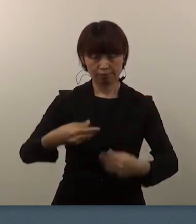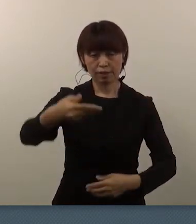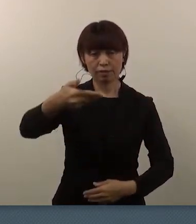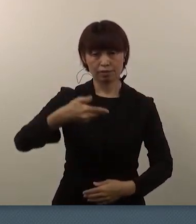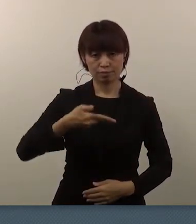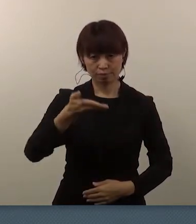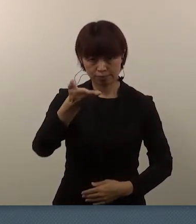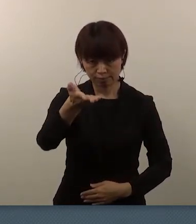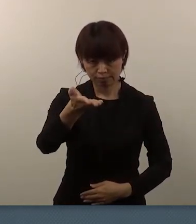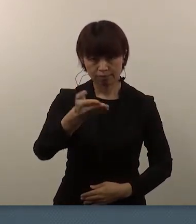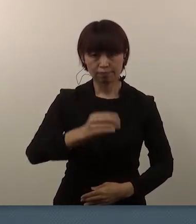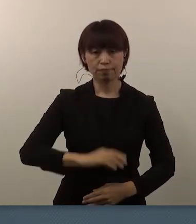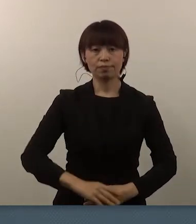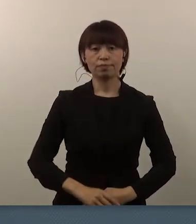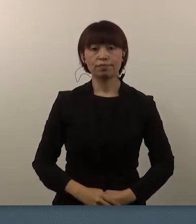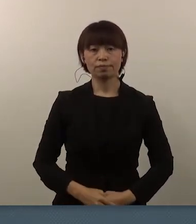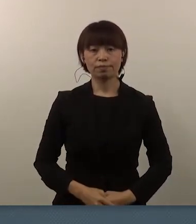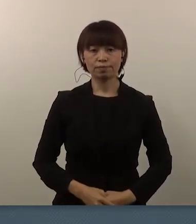どうぞ。